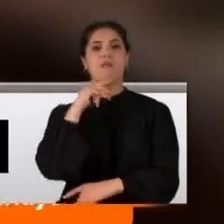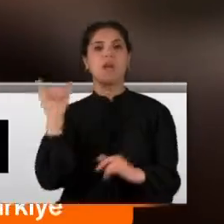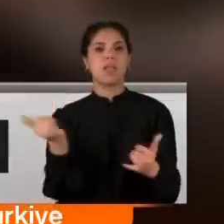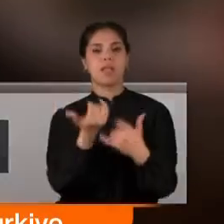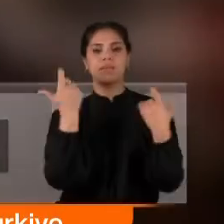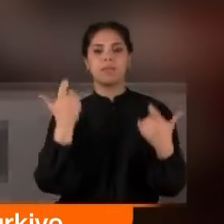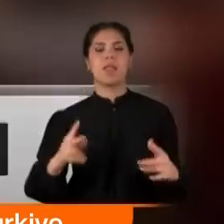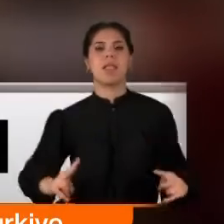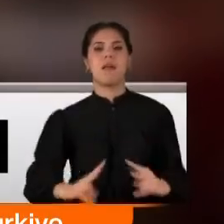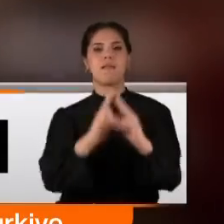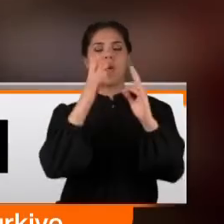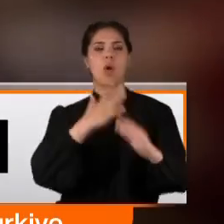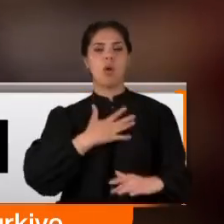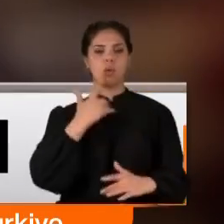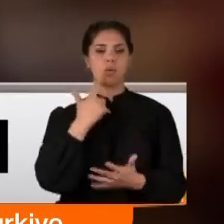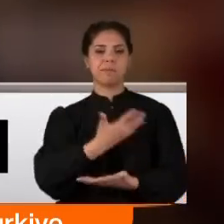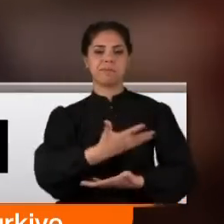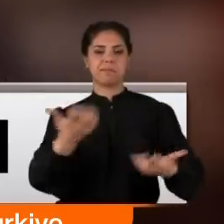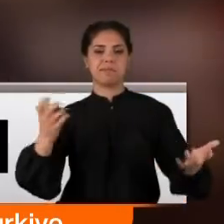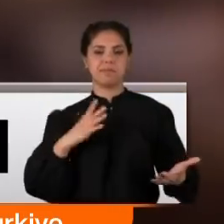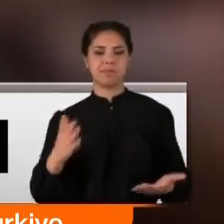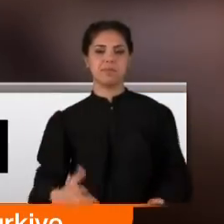Eyfel Kulesi'nin önüydü